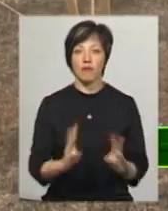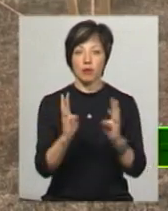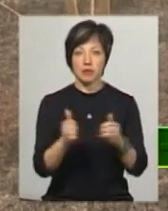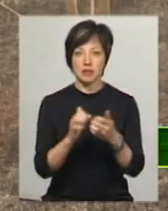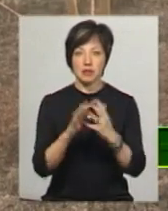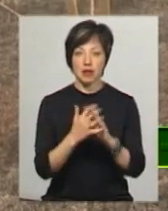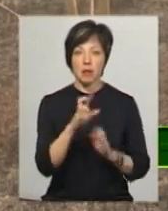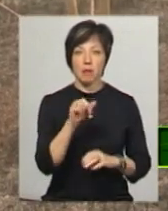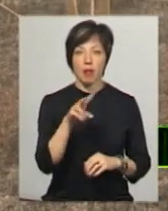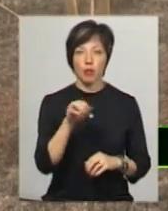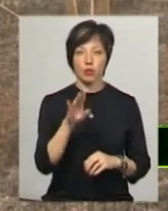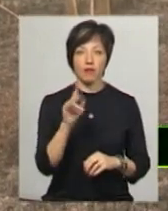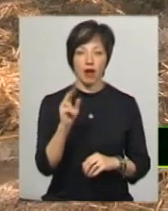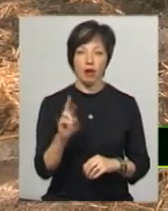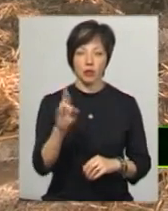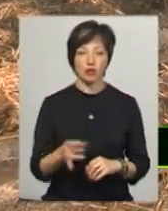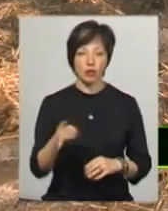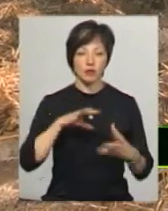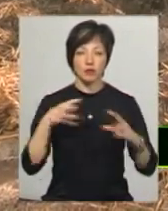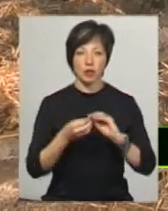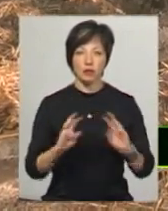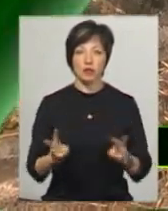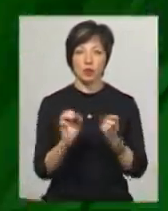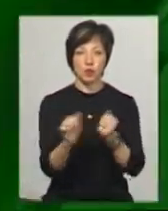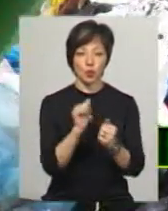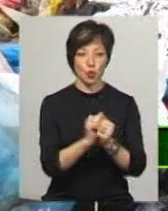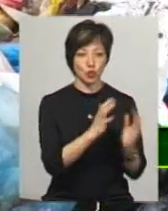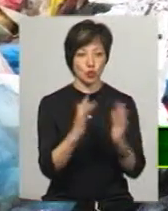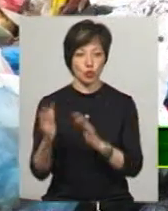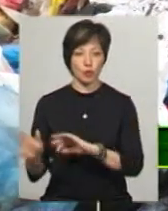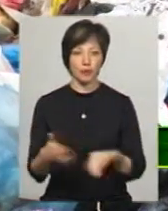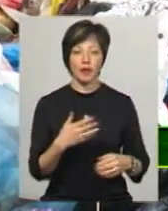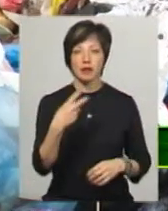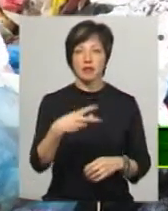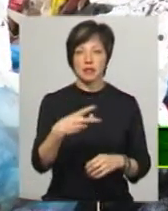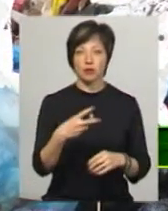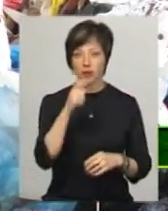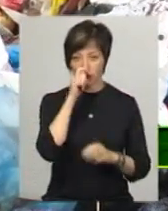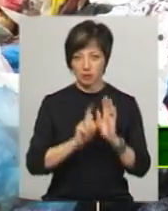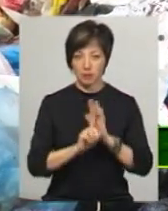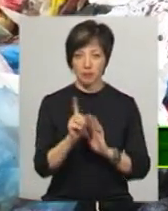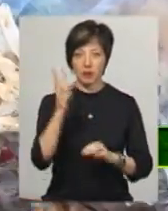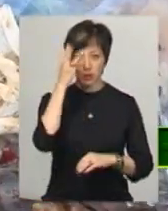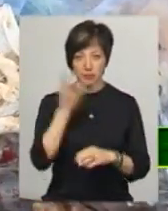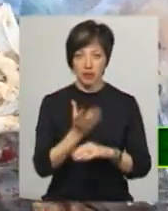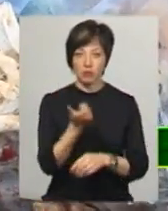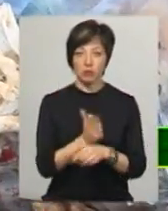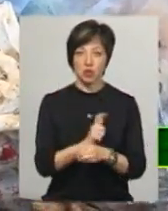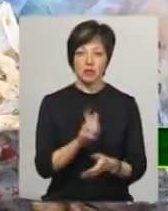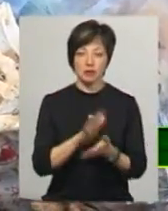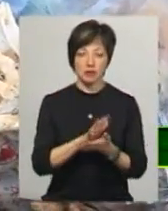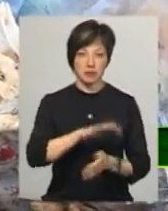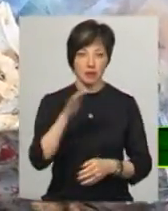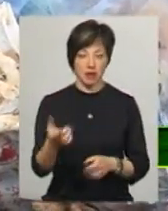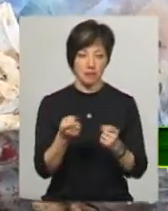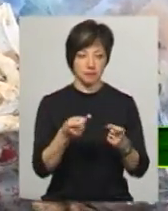неподалік села Баламутівка Ярмолинецького району унаслідок займання сухостою. З 20 квітня хмельничани платитимуть більше за вивезення твердих